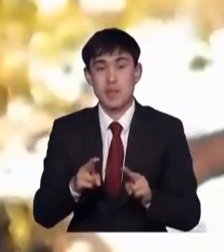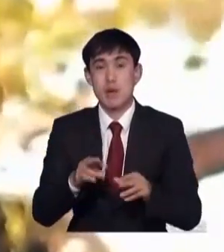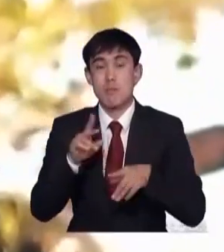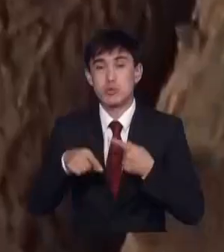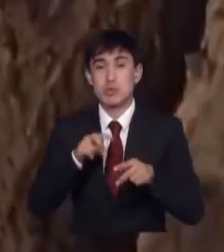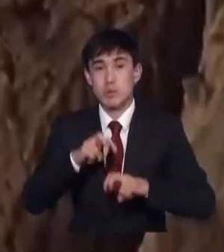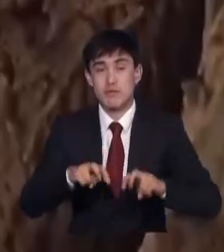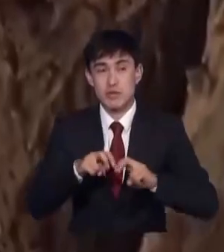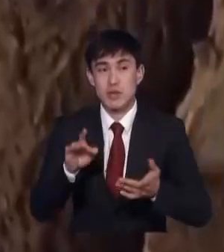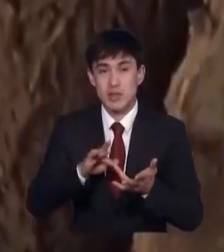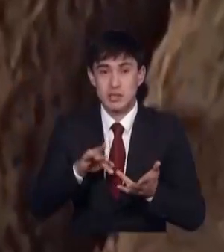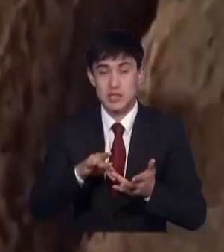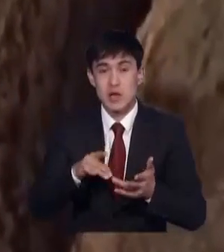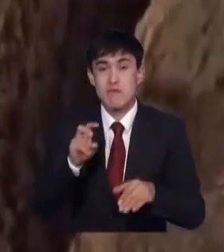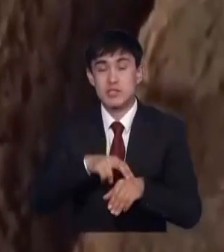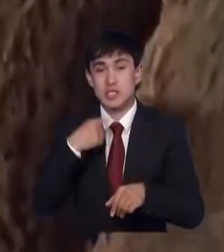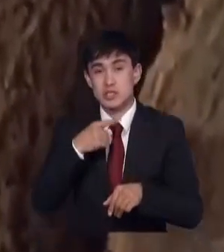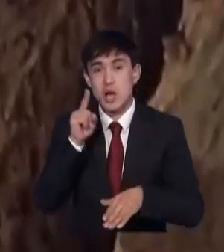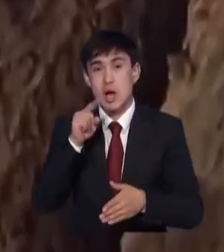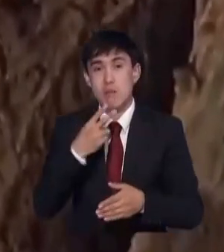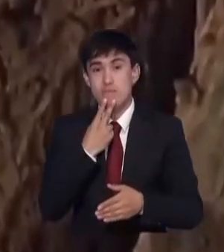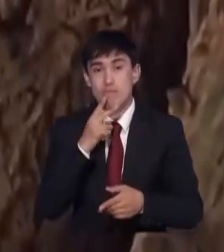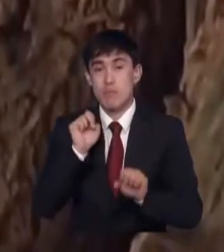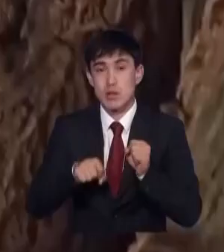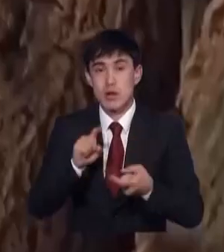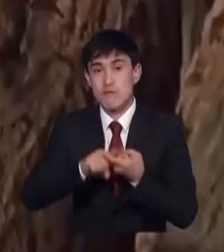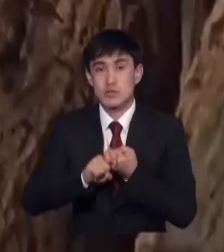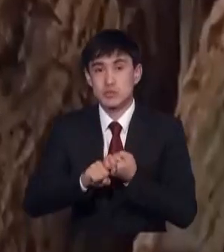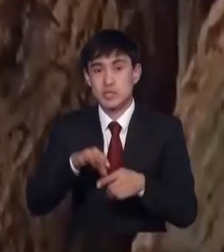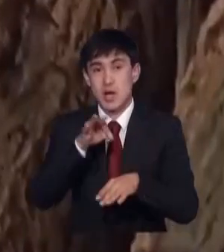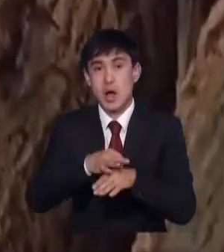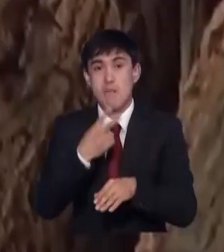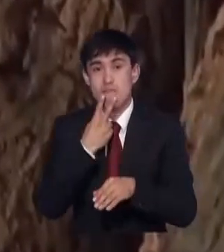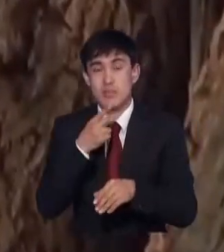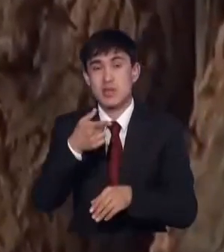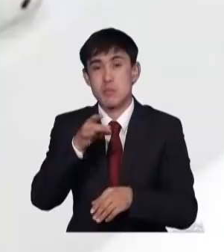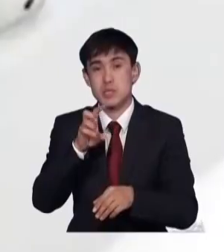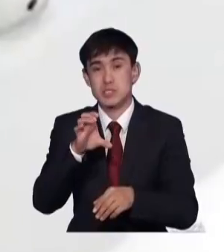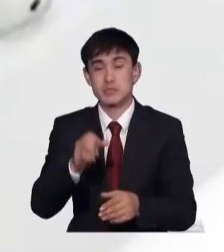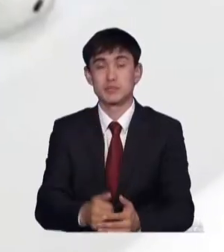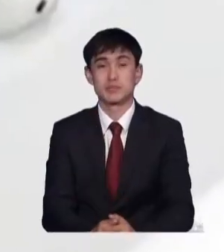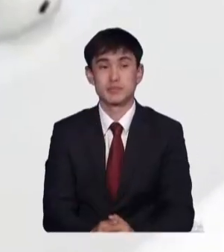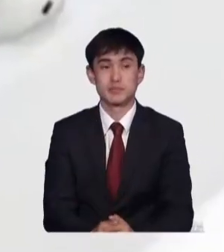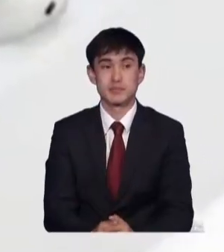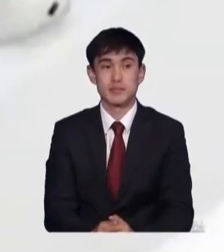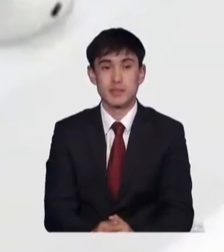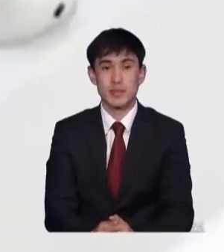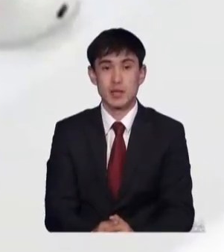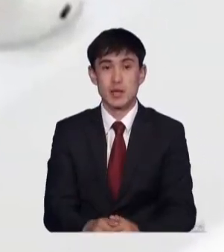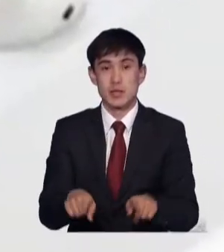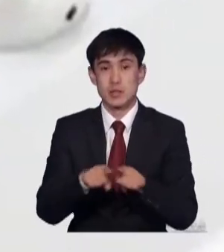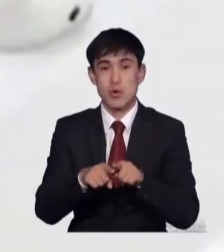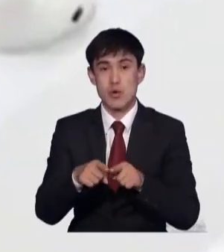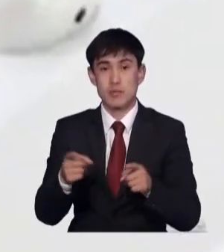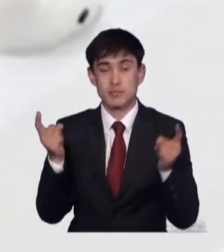проведённых анализов врачи установили что обезьяна могла заразить мужчину обезьяне герпесом креативный бренд чив